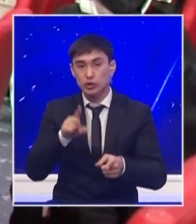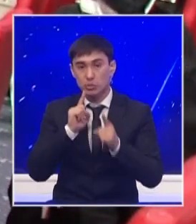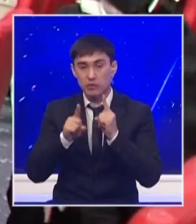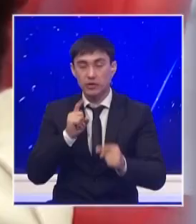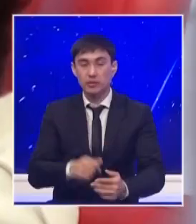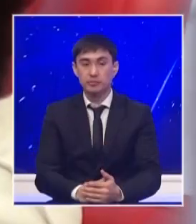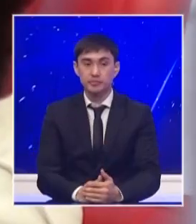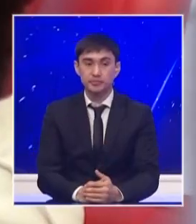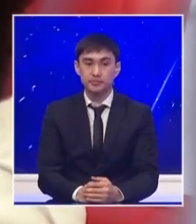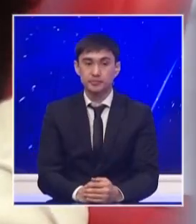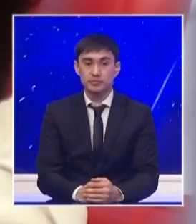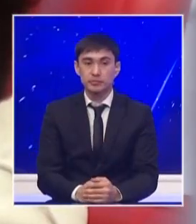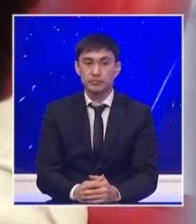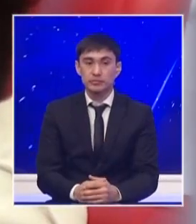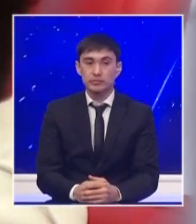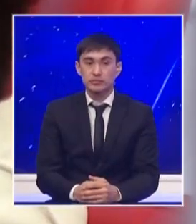брифинга